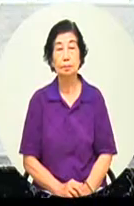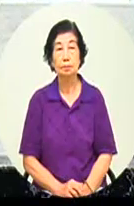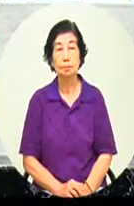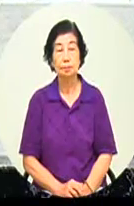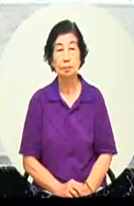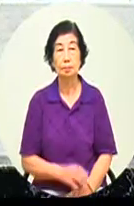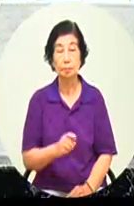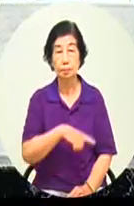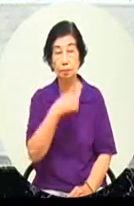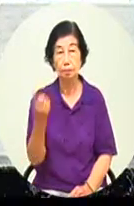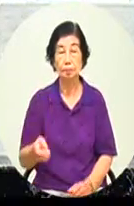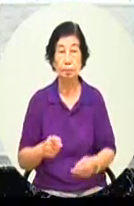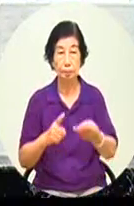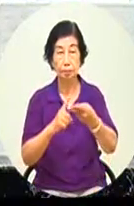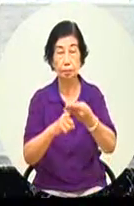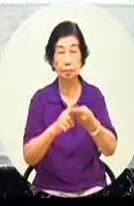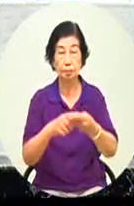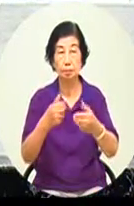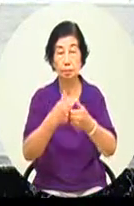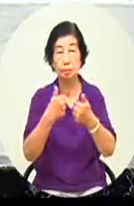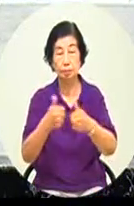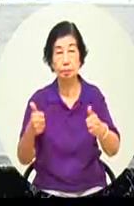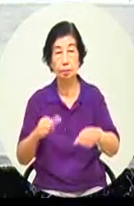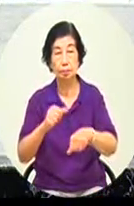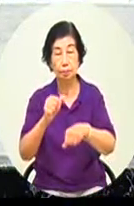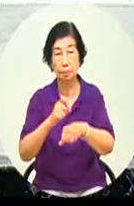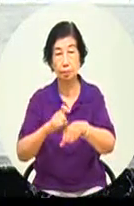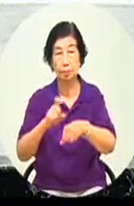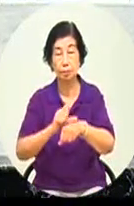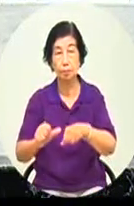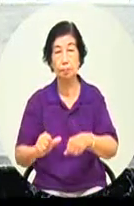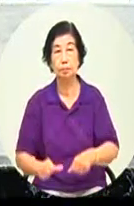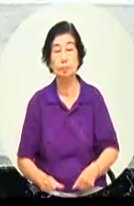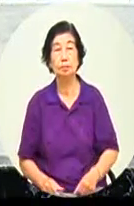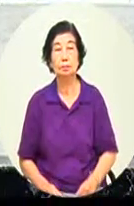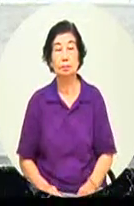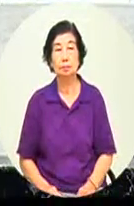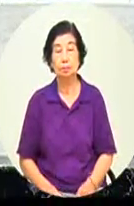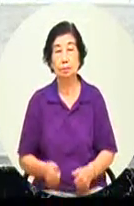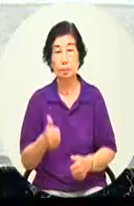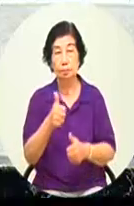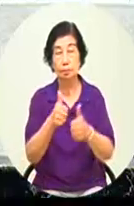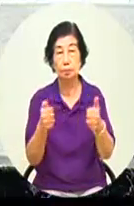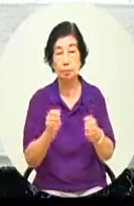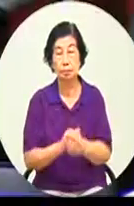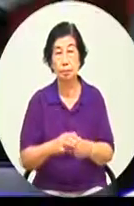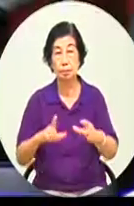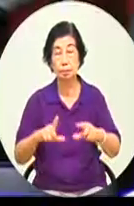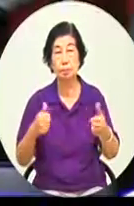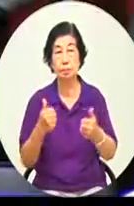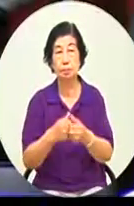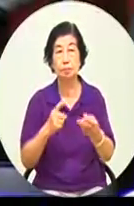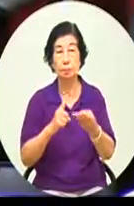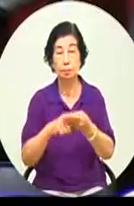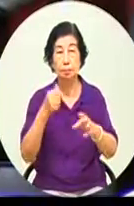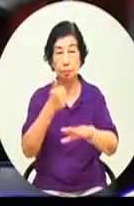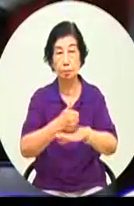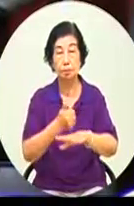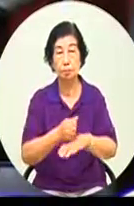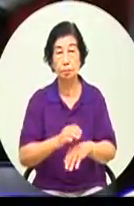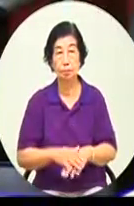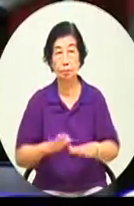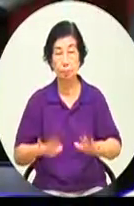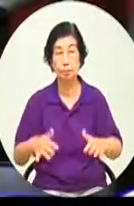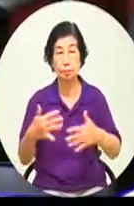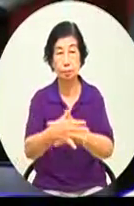来，接下来是王耀玉议员，十五分钟。 谢谢大会主席。那今天的交通